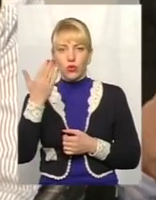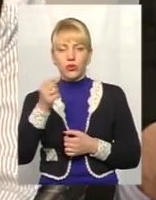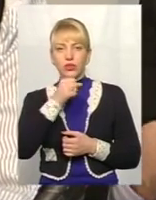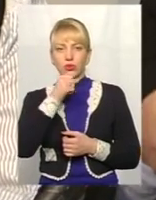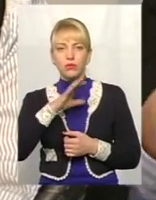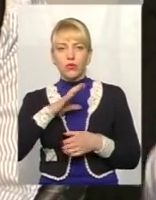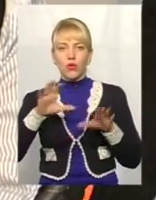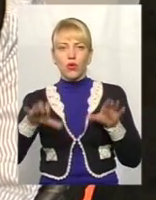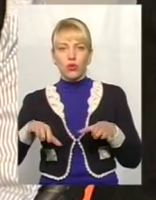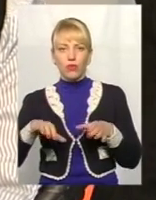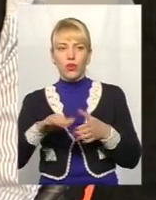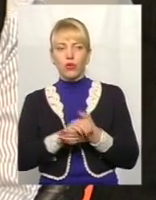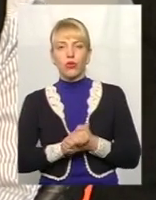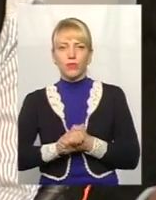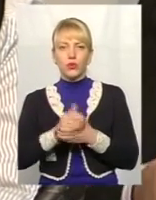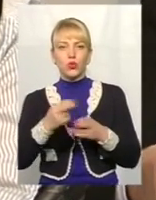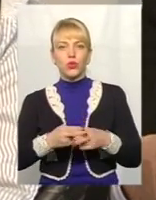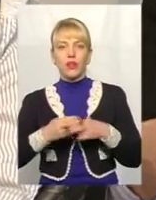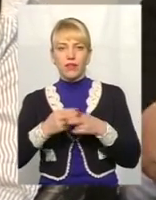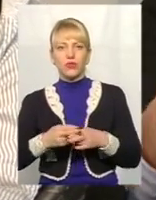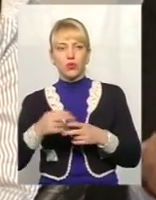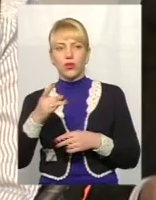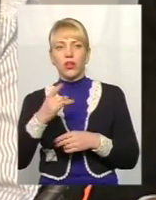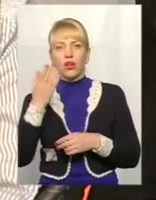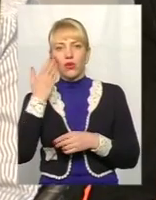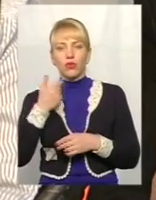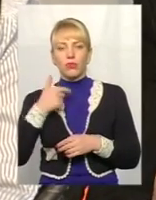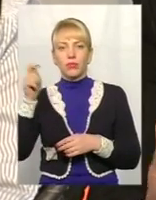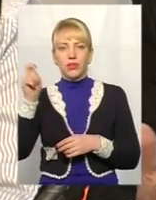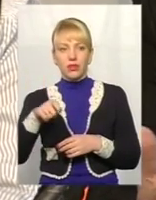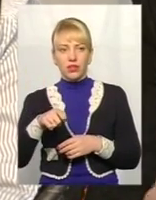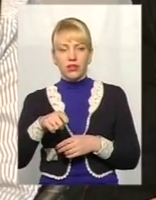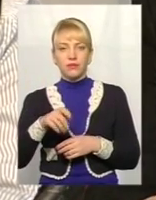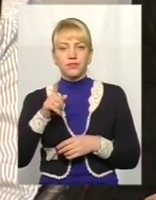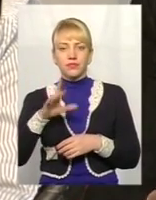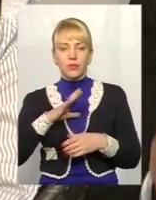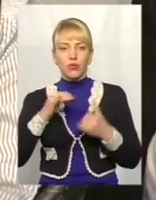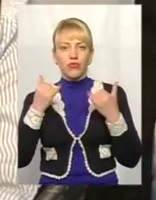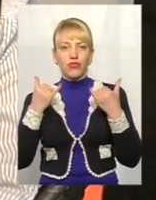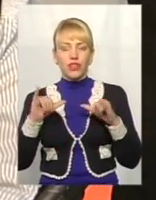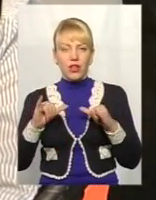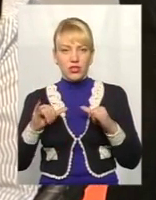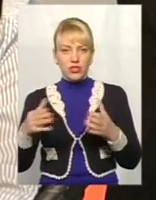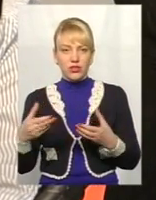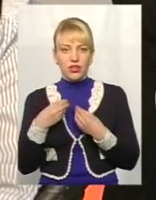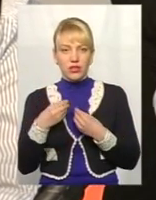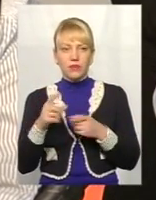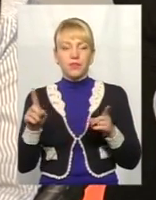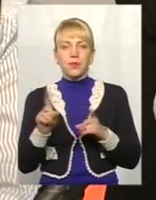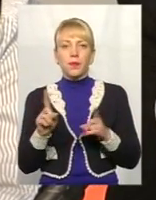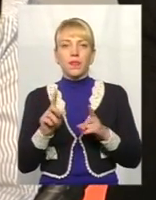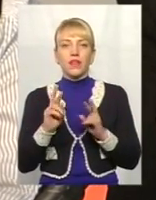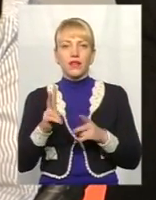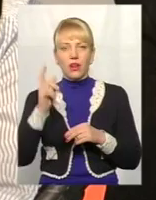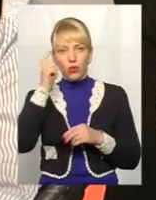був головою колгоспу в Донайвецькому районі, і коли ми приїхали, він був вражений, що як